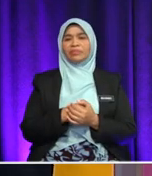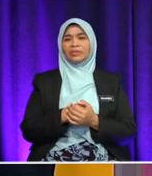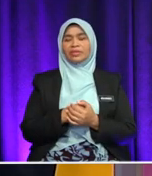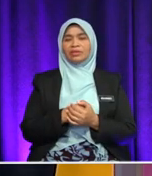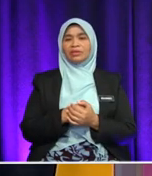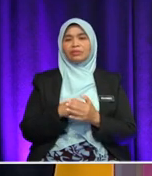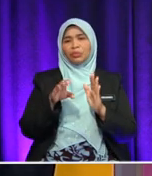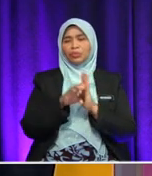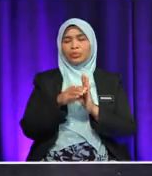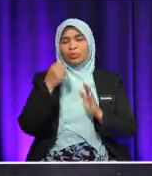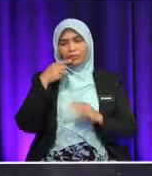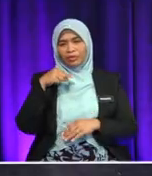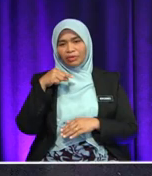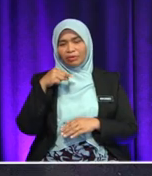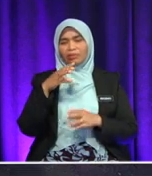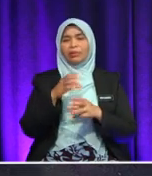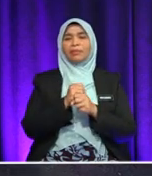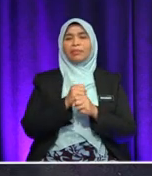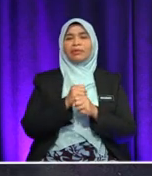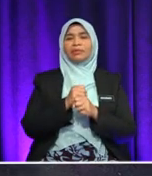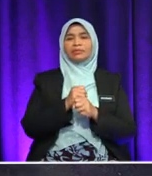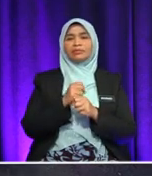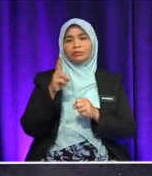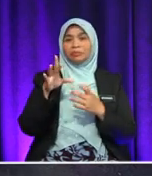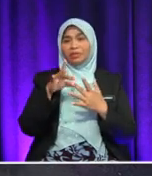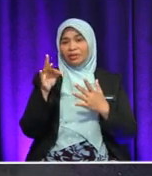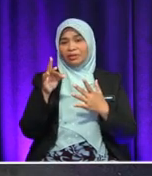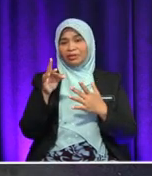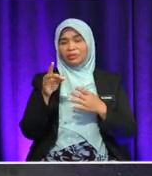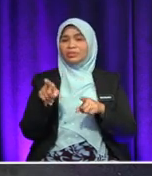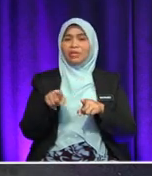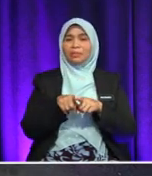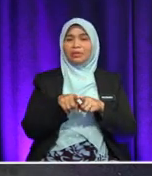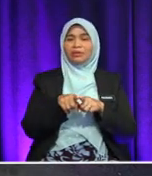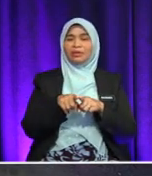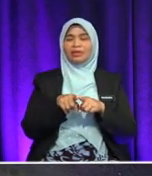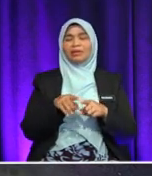tadi dapat dua pun ujian dari Allah subhanahu wa ta'ala